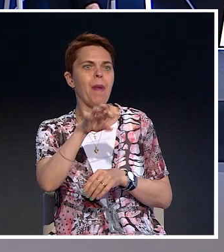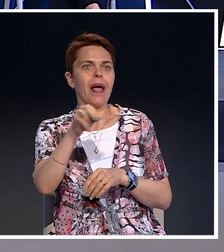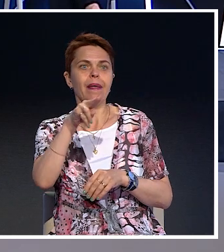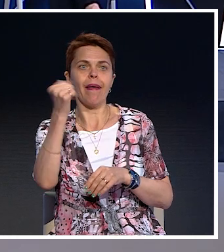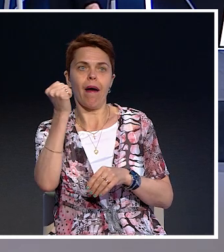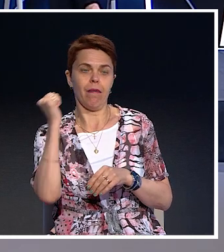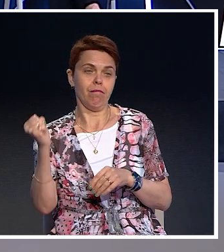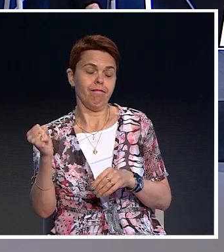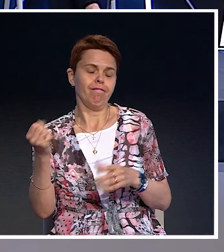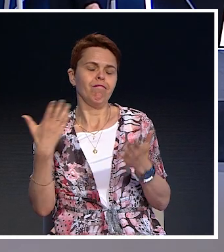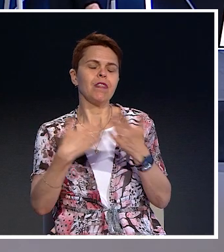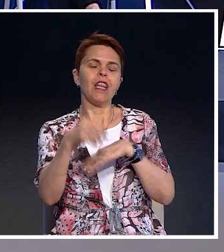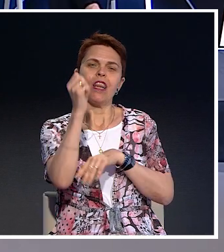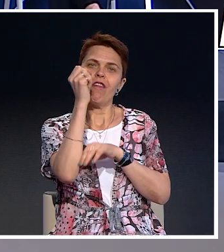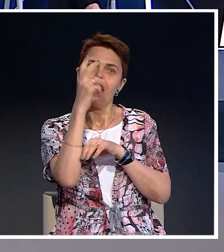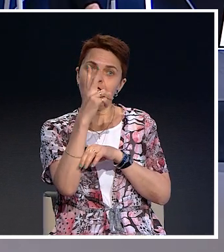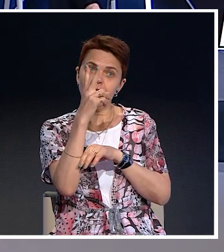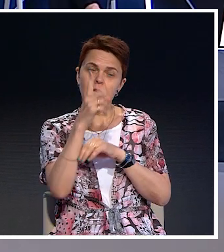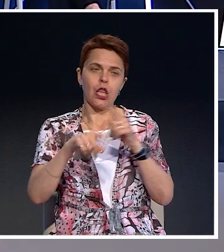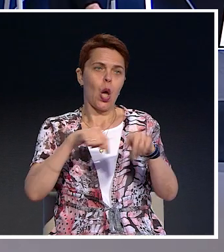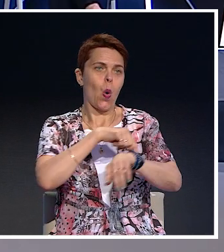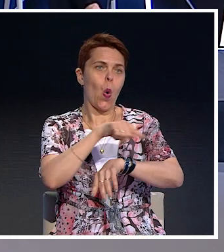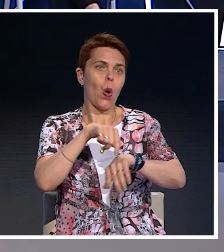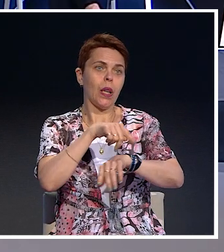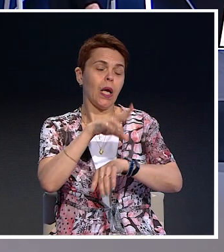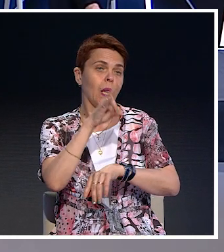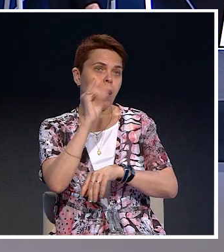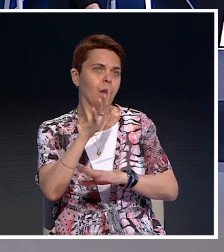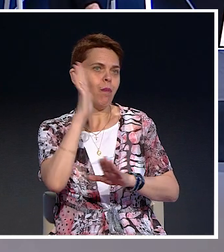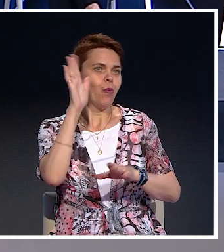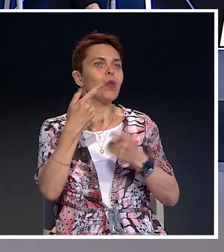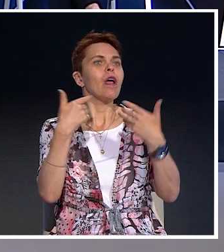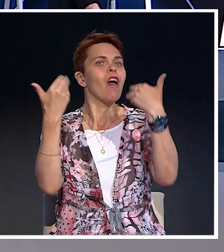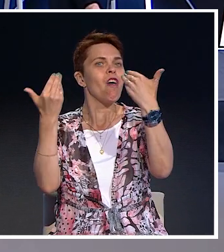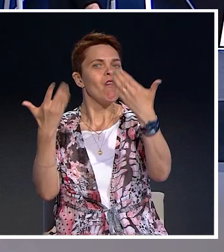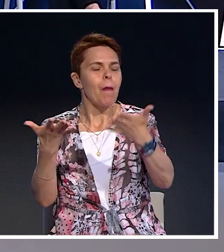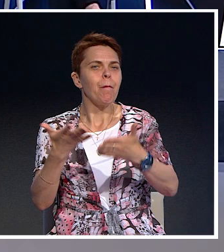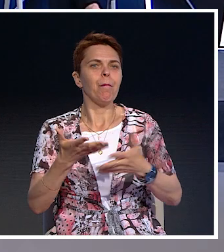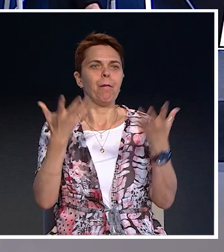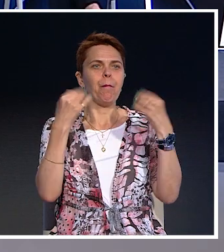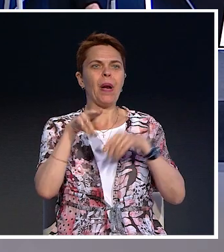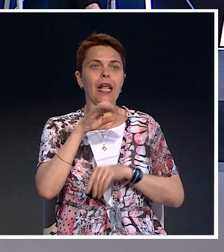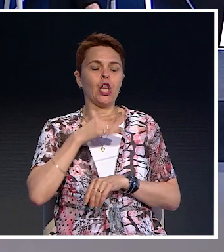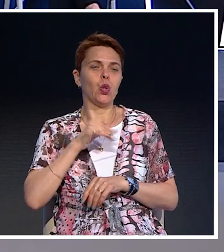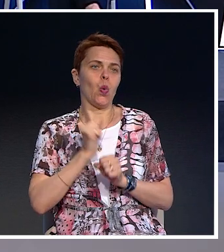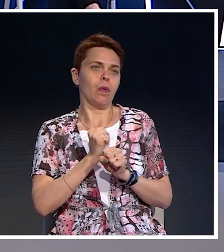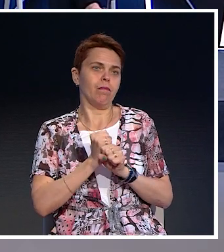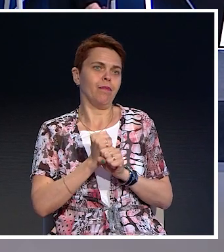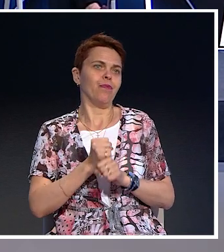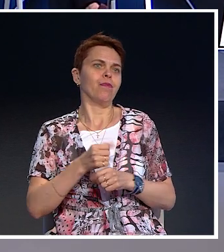Media. Так що 12-та година, наступна панельна дискусія. І вам плідного і гарного дня.